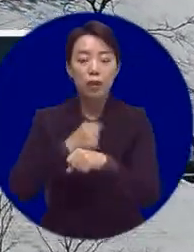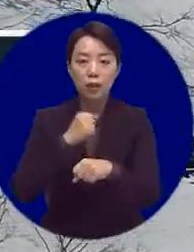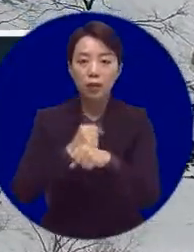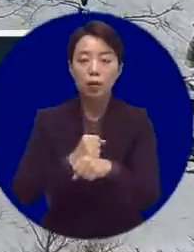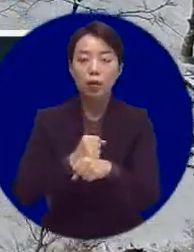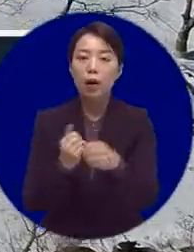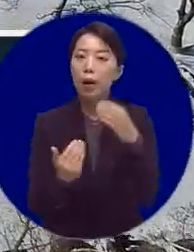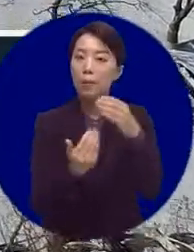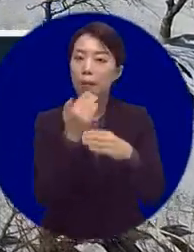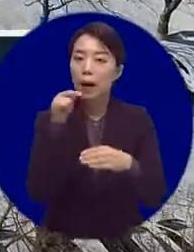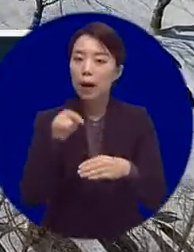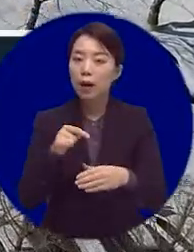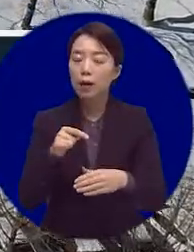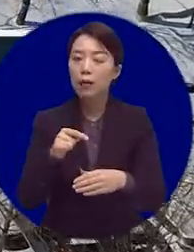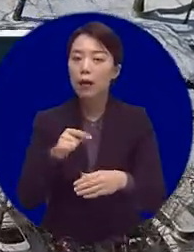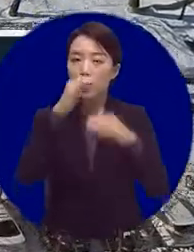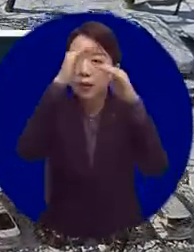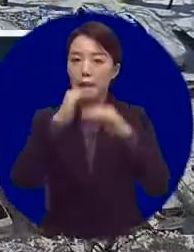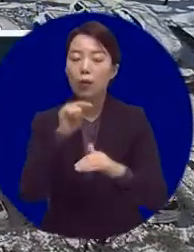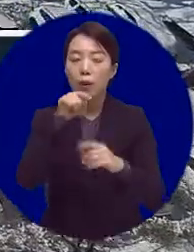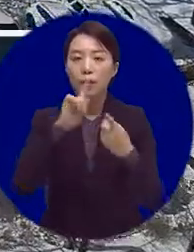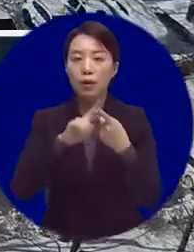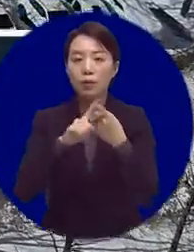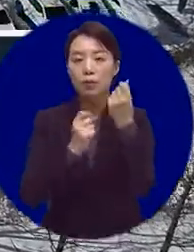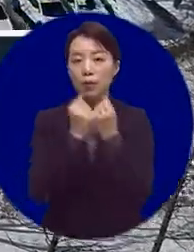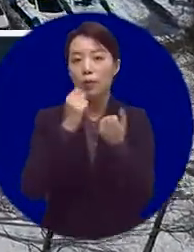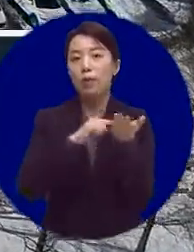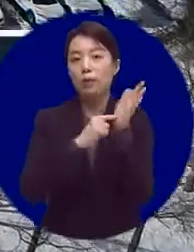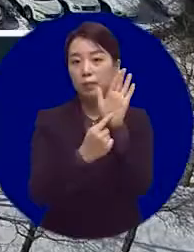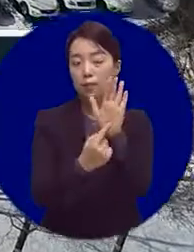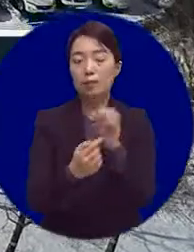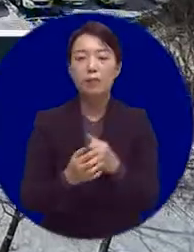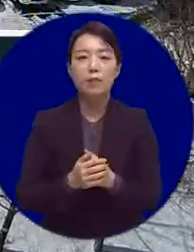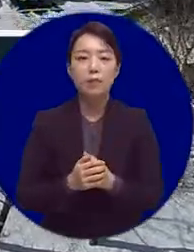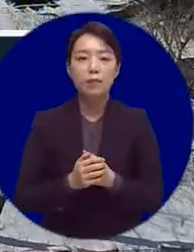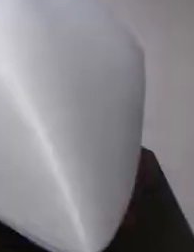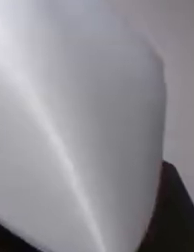마련하고 발생 가능한 주요 사례의 가능 여부 등을 발표했습니다.